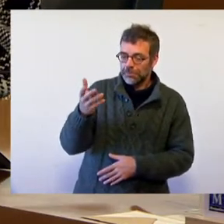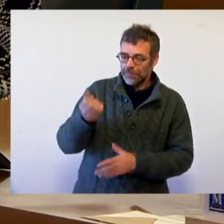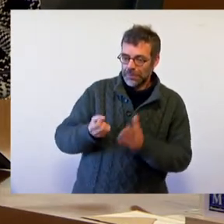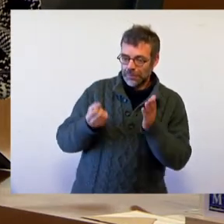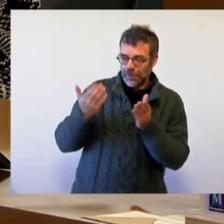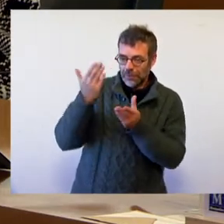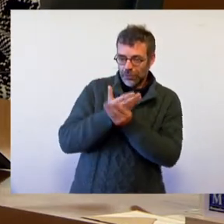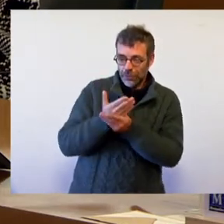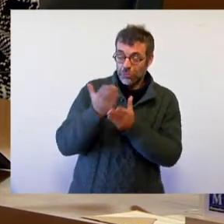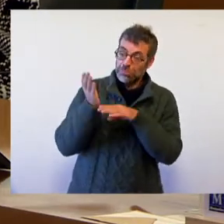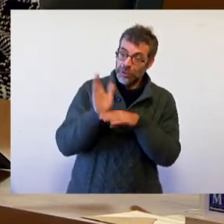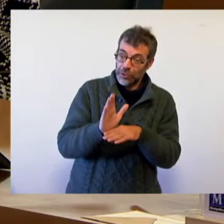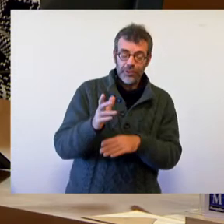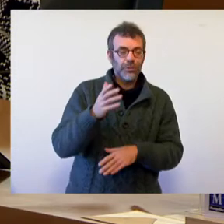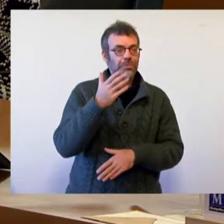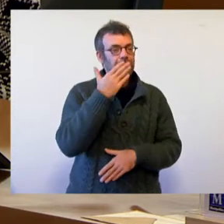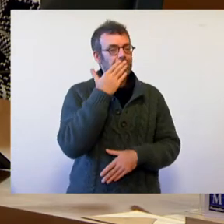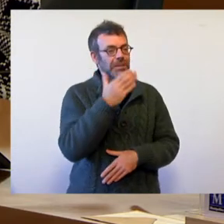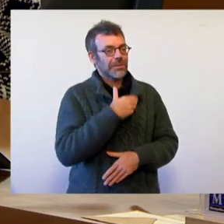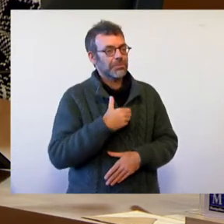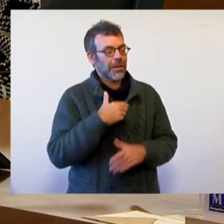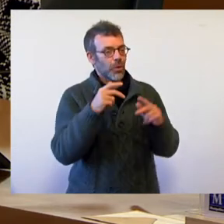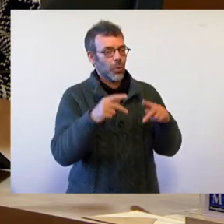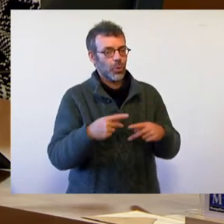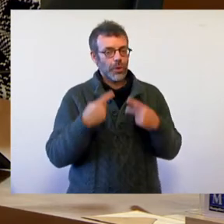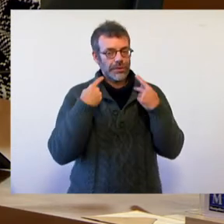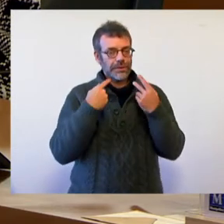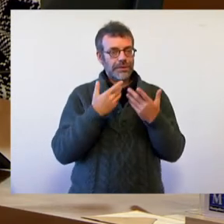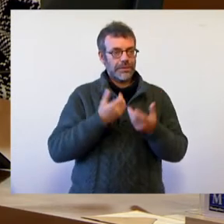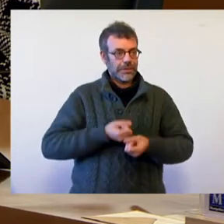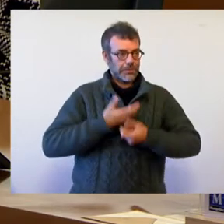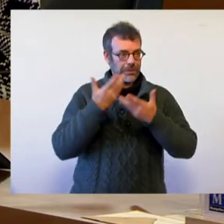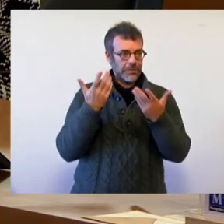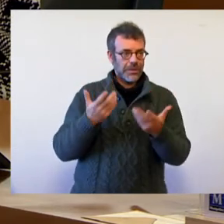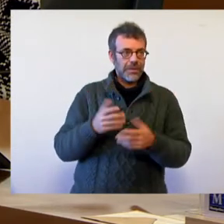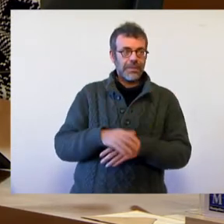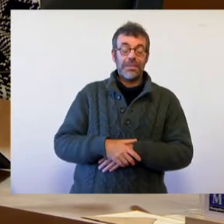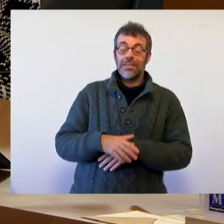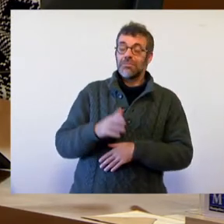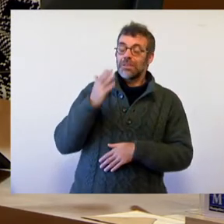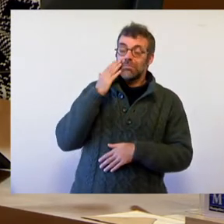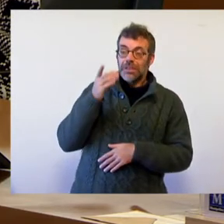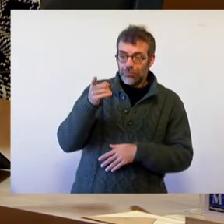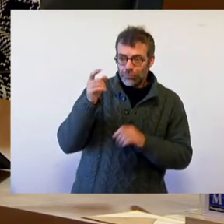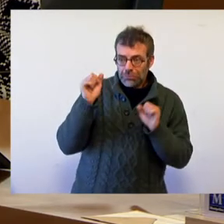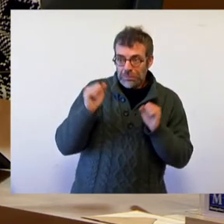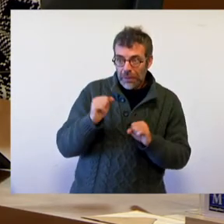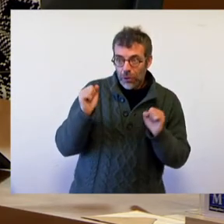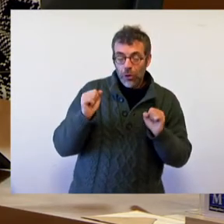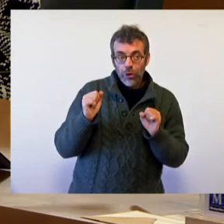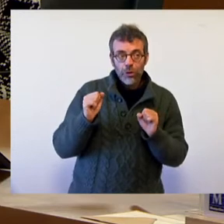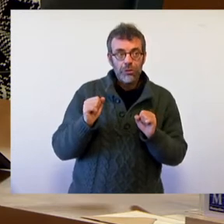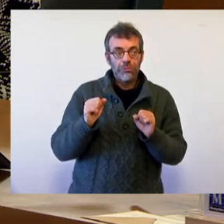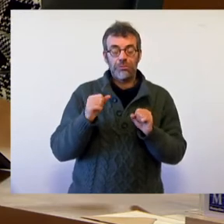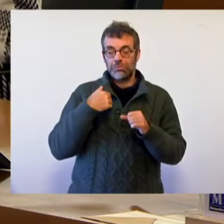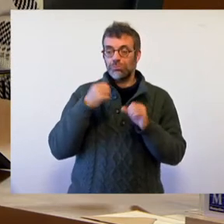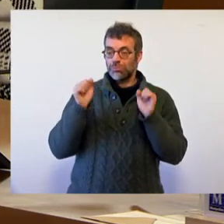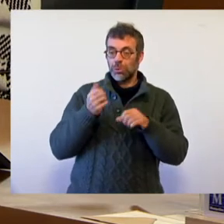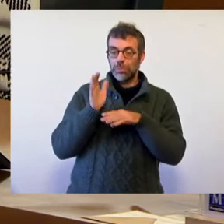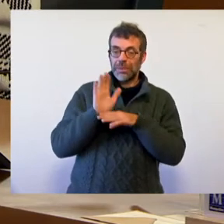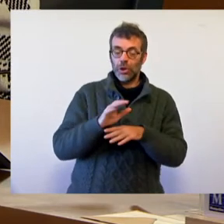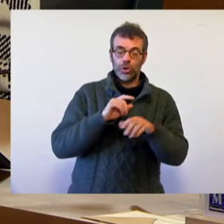collègues, je vous propose, si vous en êtes d'accord, de vous présenter en fait les trois délibérations, la 11, la 12 et la